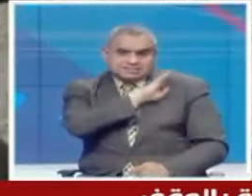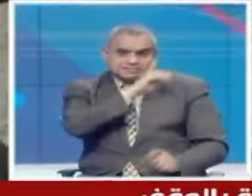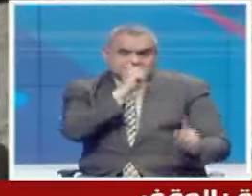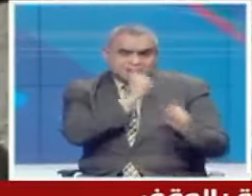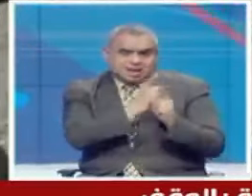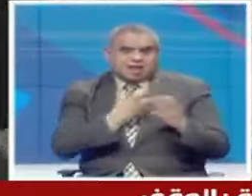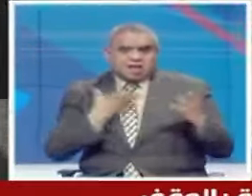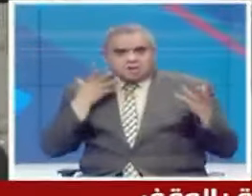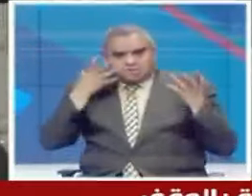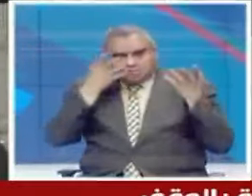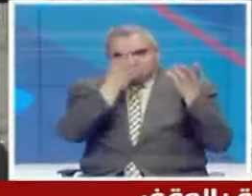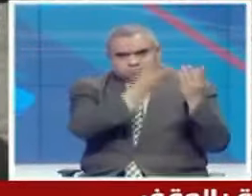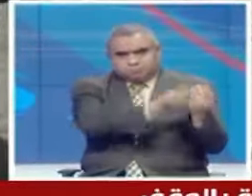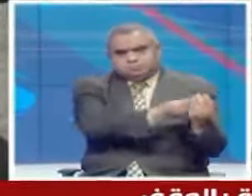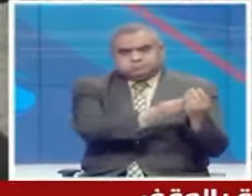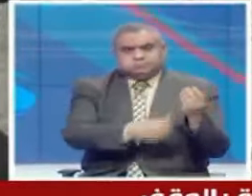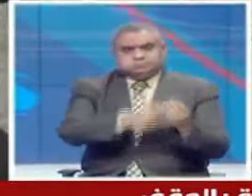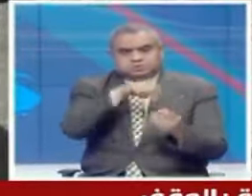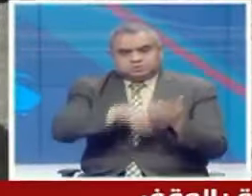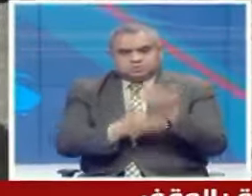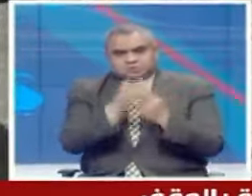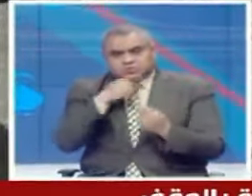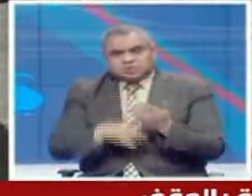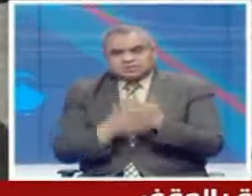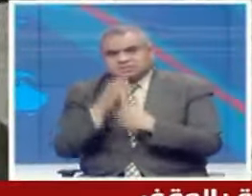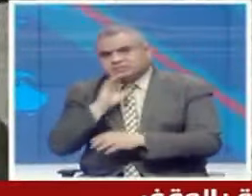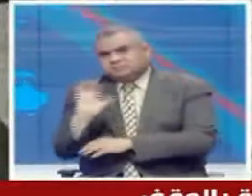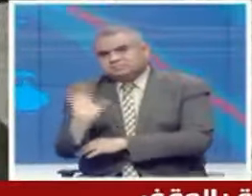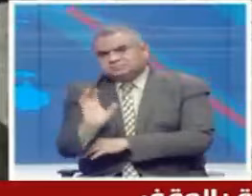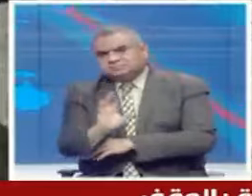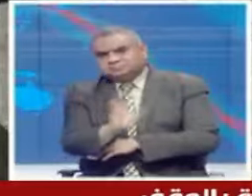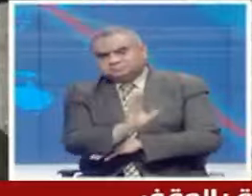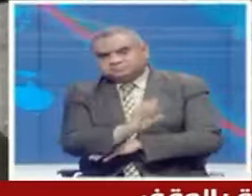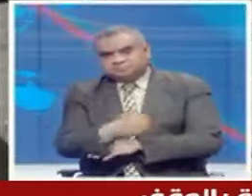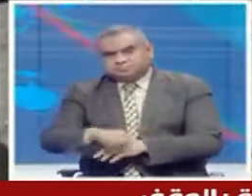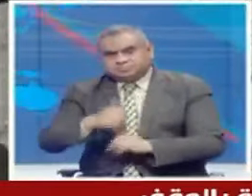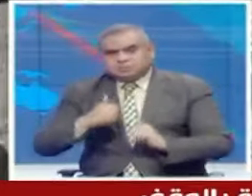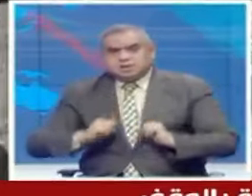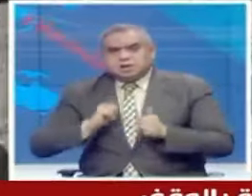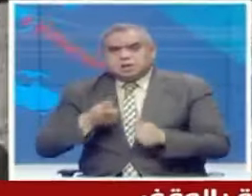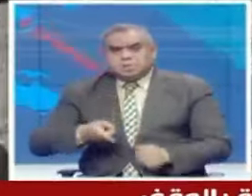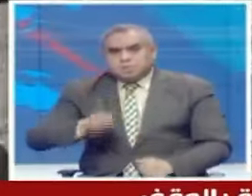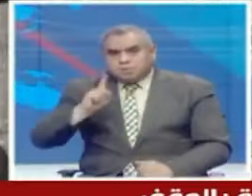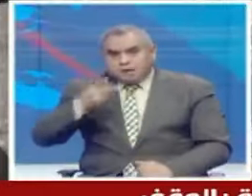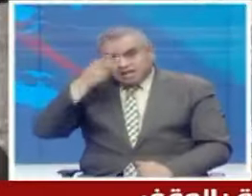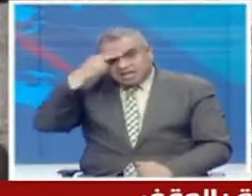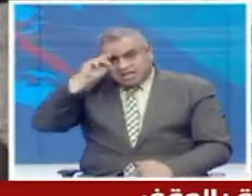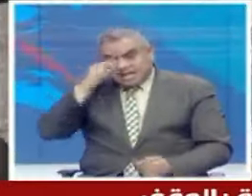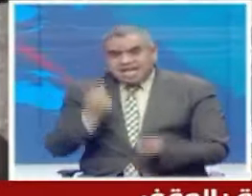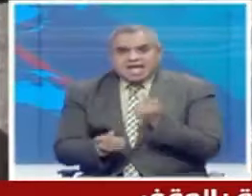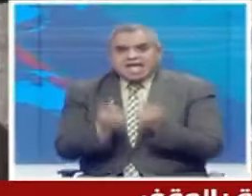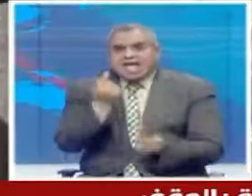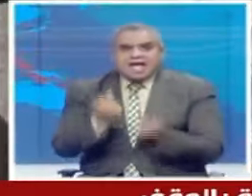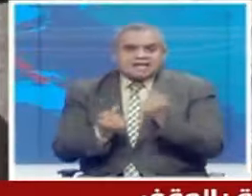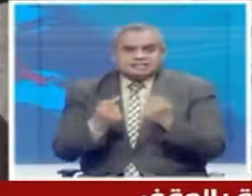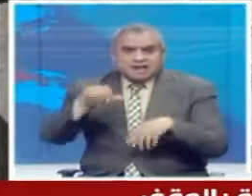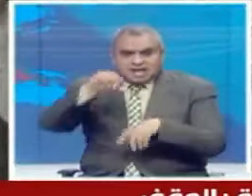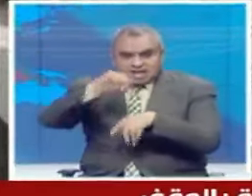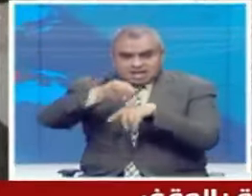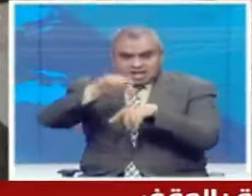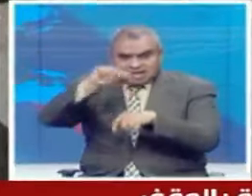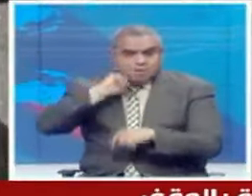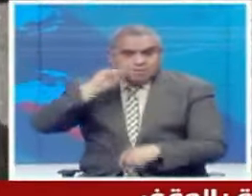اللي عمل محاولات لعمل مبادرة إزرع بإسماعيلية، وكان في